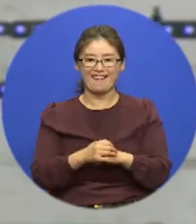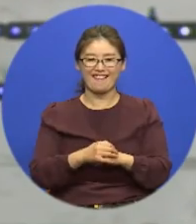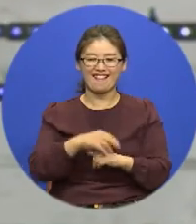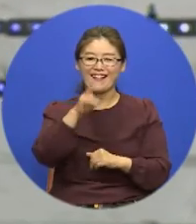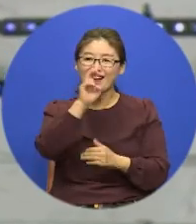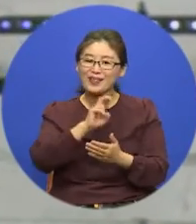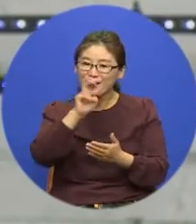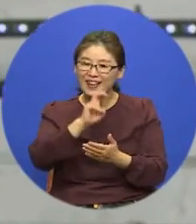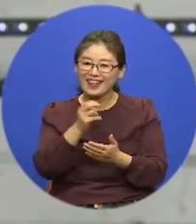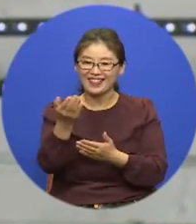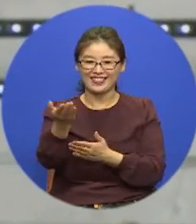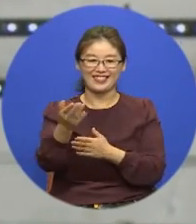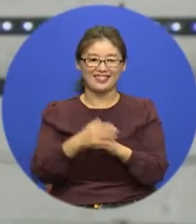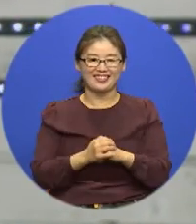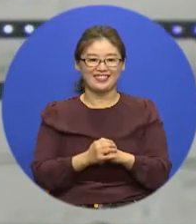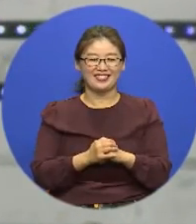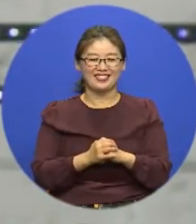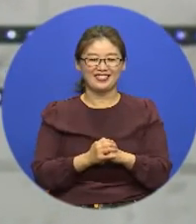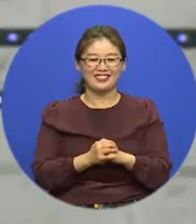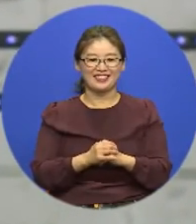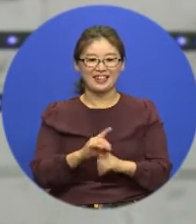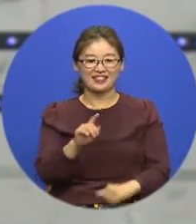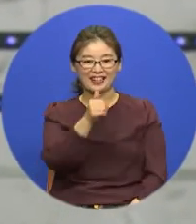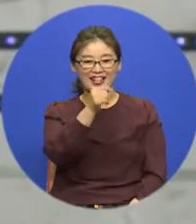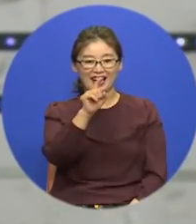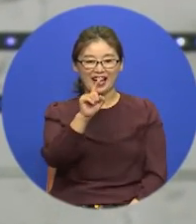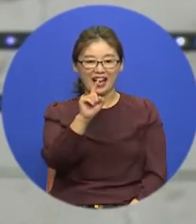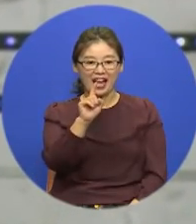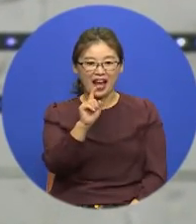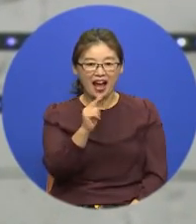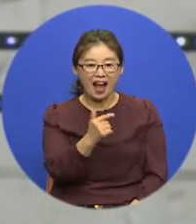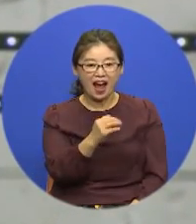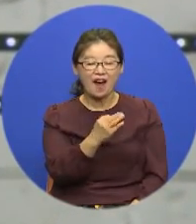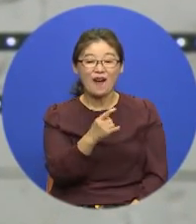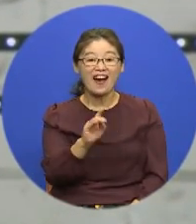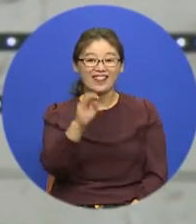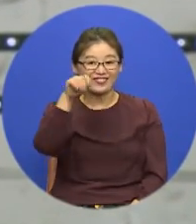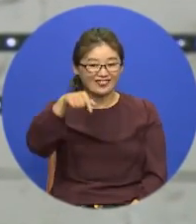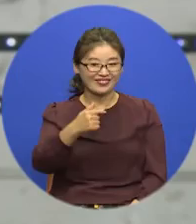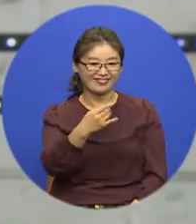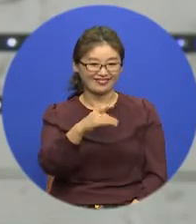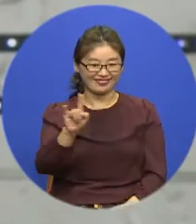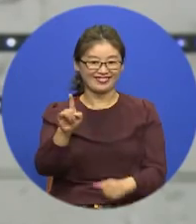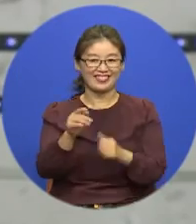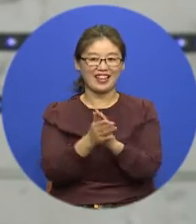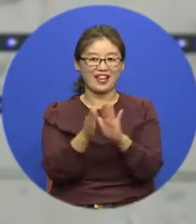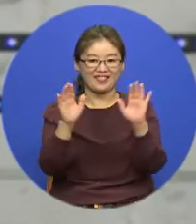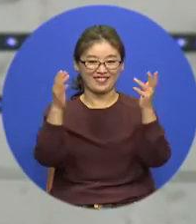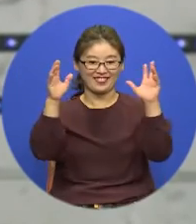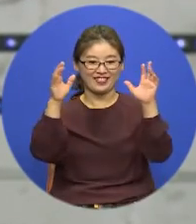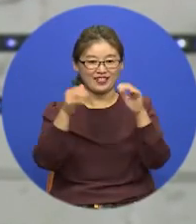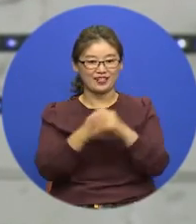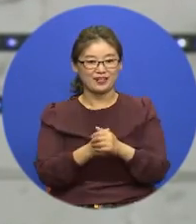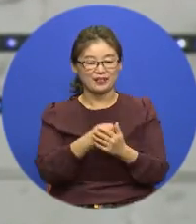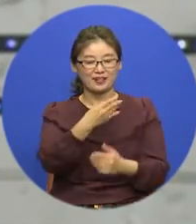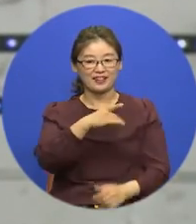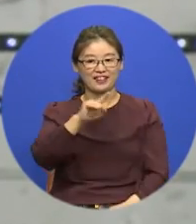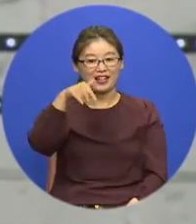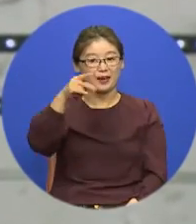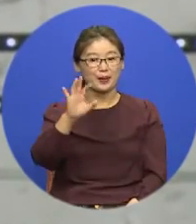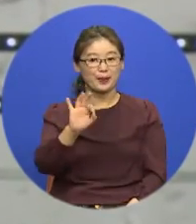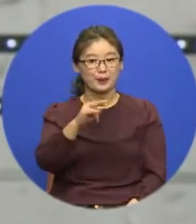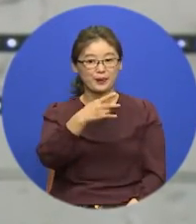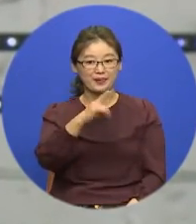없죠. 여러분 학원 태씨를 힘찬 박수 뜨거운 박수로 환영해 주십시오. 누가 태종대 함께